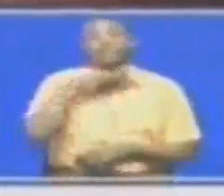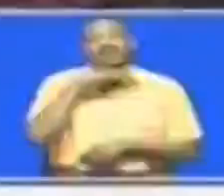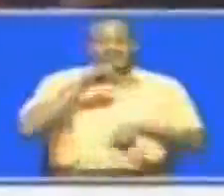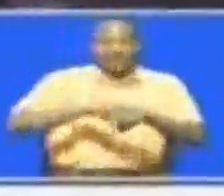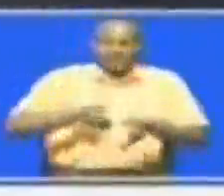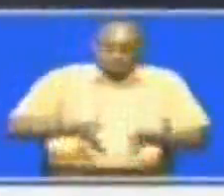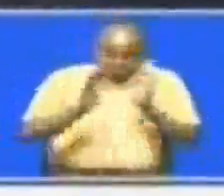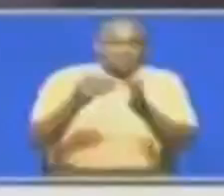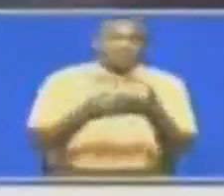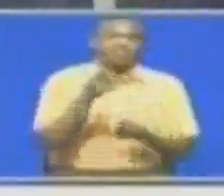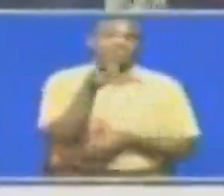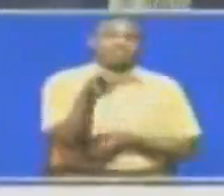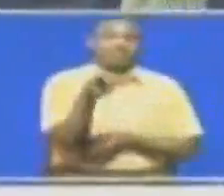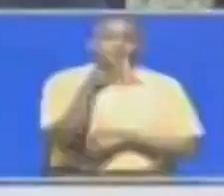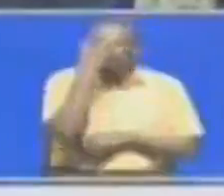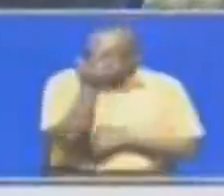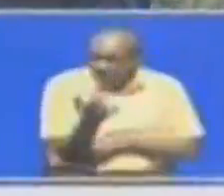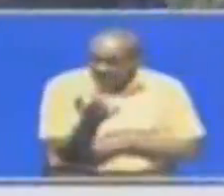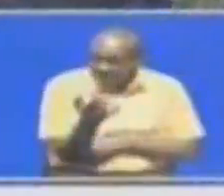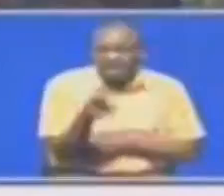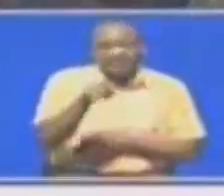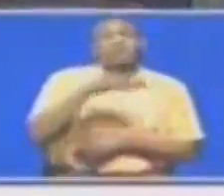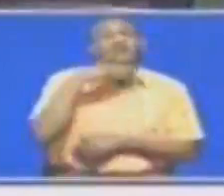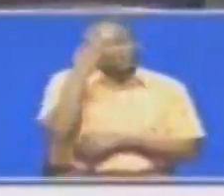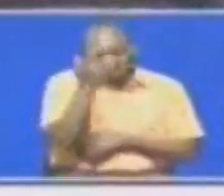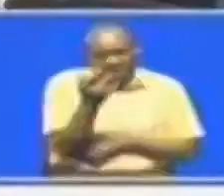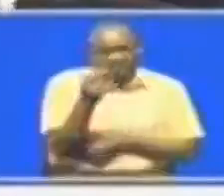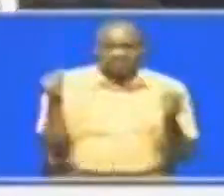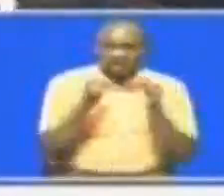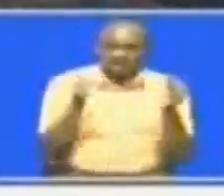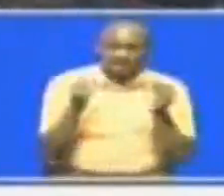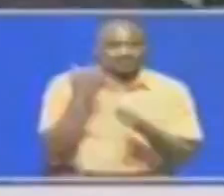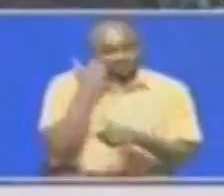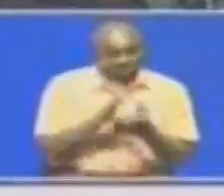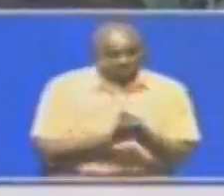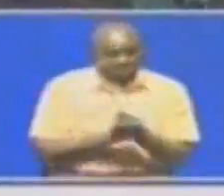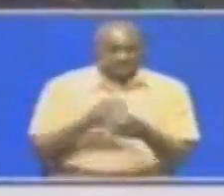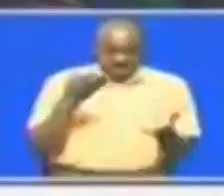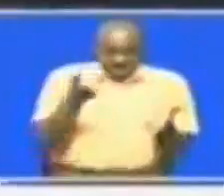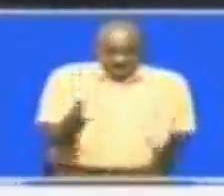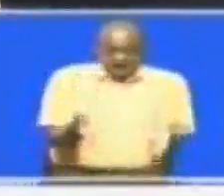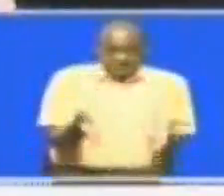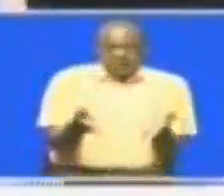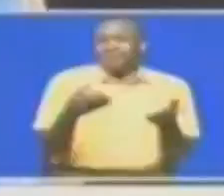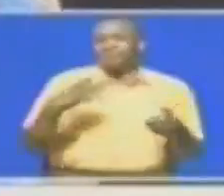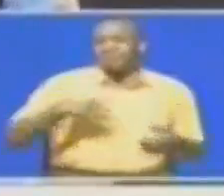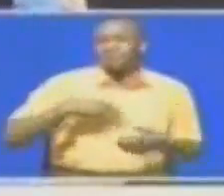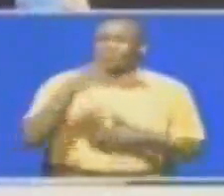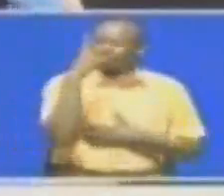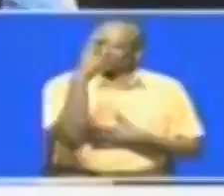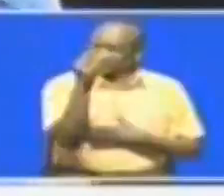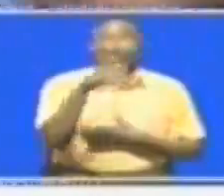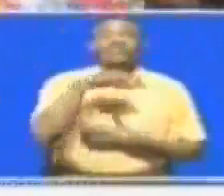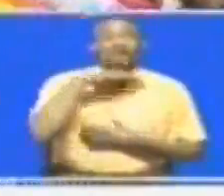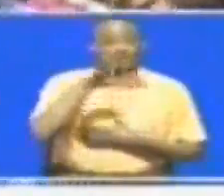kujifungua eneo la Kongor, sababu ikiwa ni kutokana na ugonjwa wa malaria. Kufikia sasa, zaidi ya watu 20 wameripotiwa